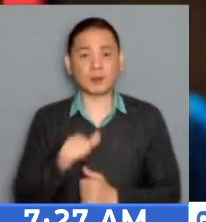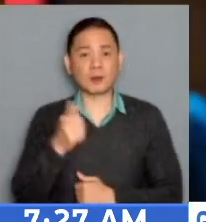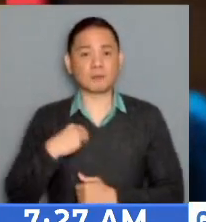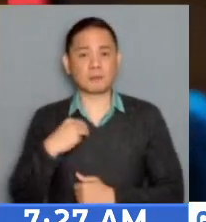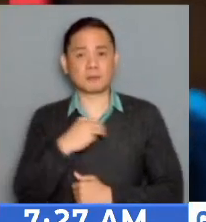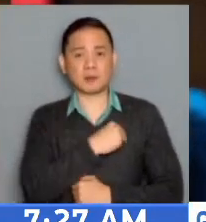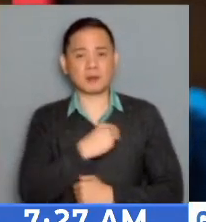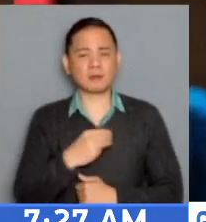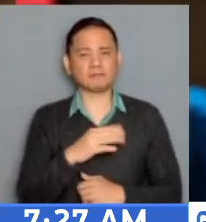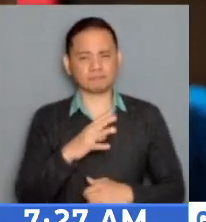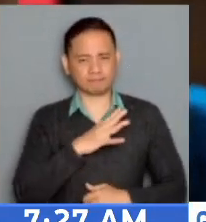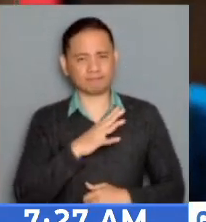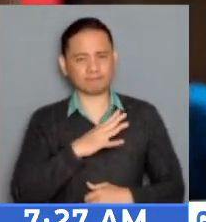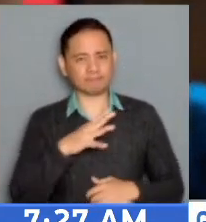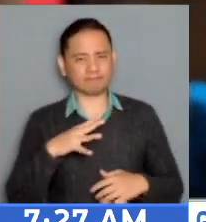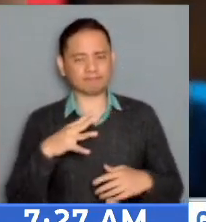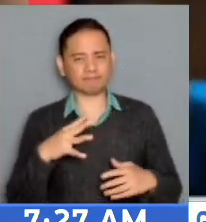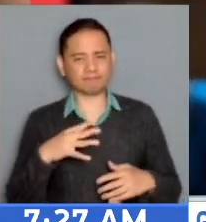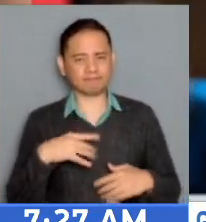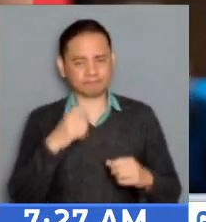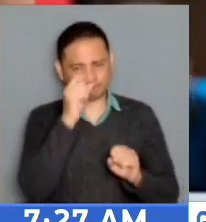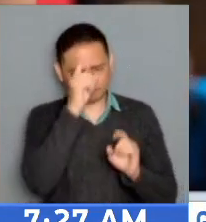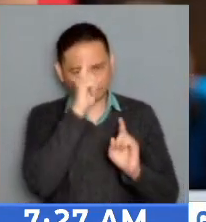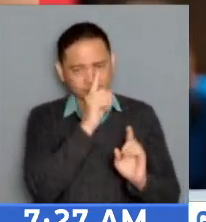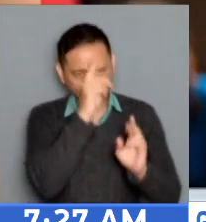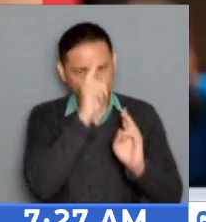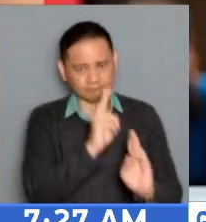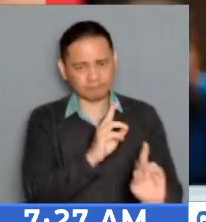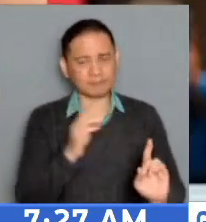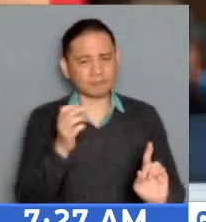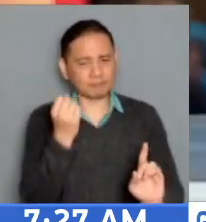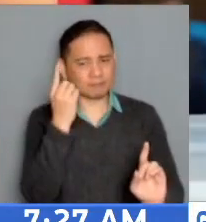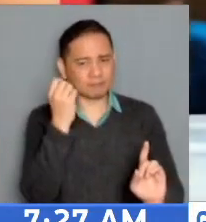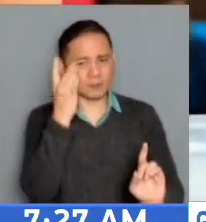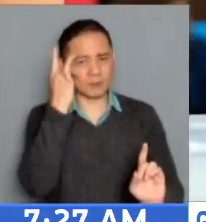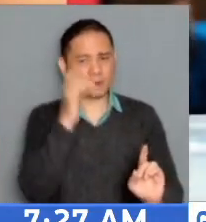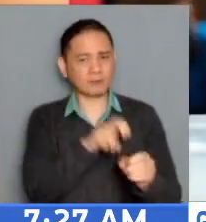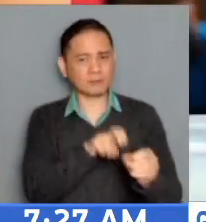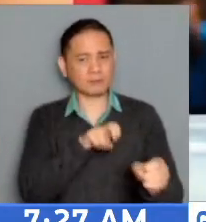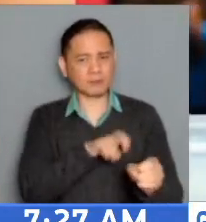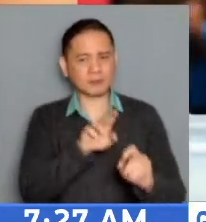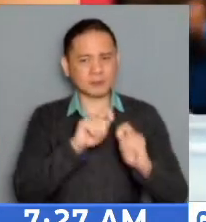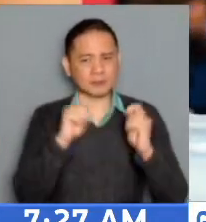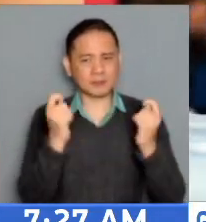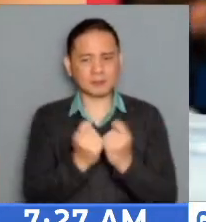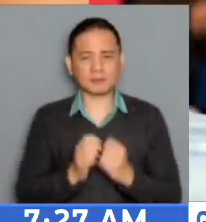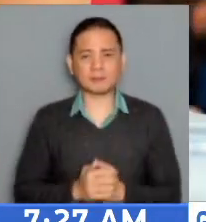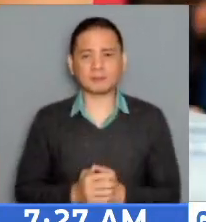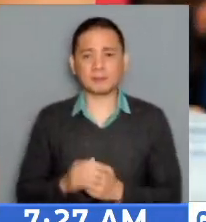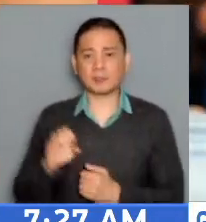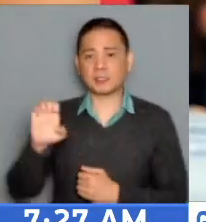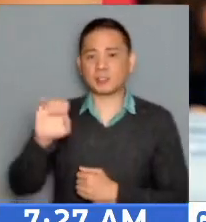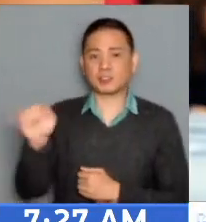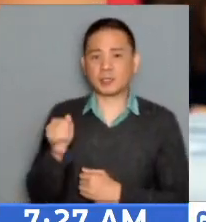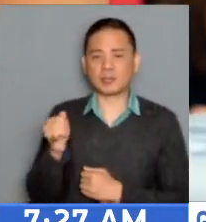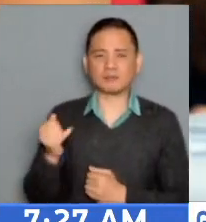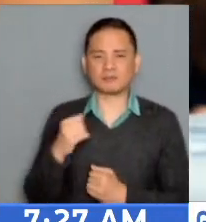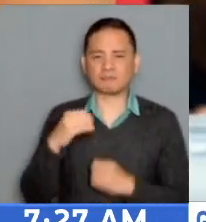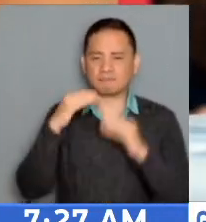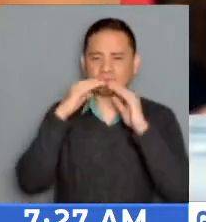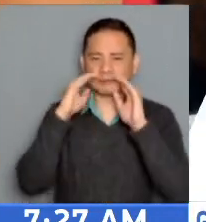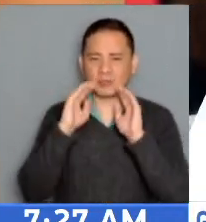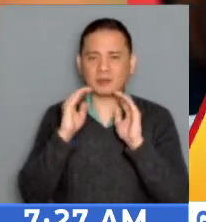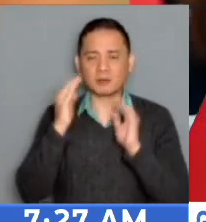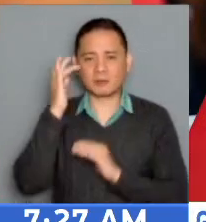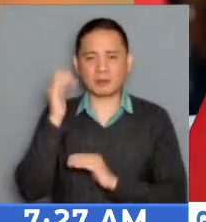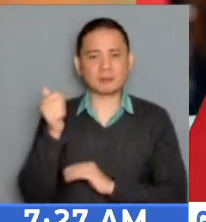dahil dito. Heartbroken at malungkot si Obiena na mawawala ang pagkakataong makapag-uwi sana ng ginto para sa Pilipinas. Gayunpaman,